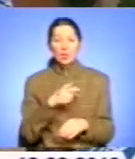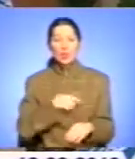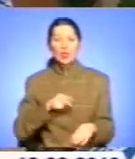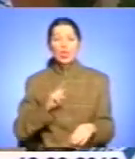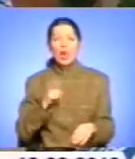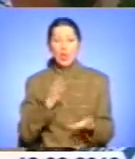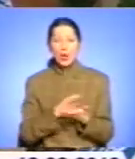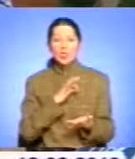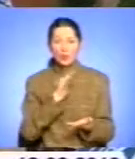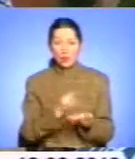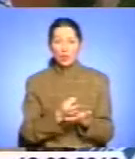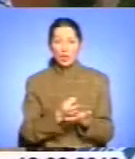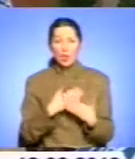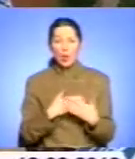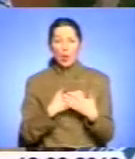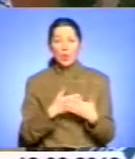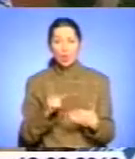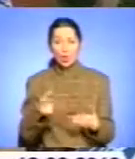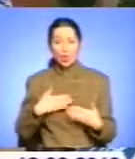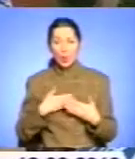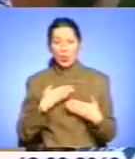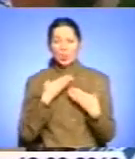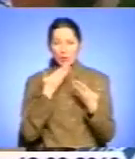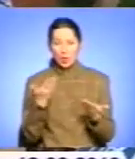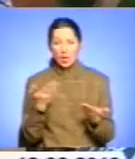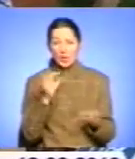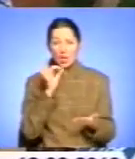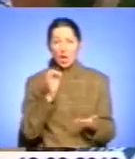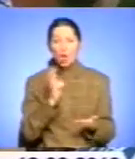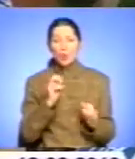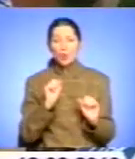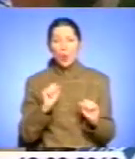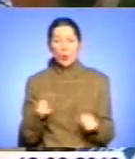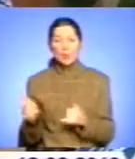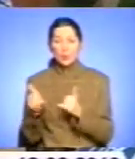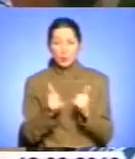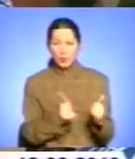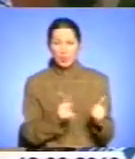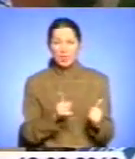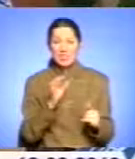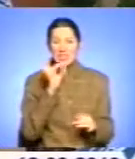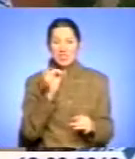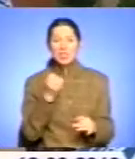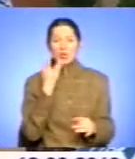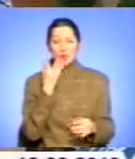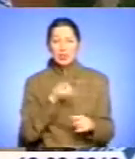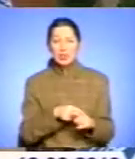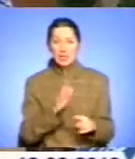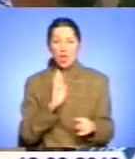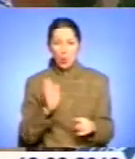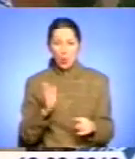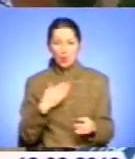звертається і каже, хтось може забезпечити або сказати, коли це буде. Бо